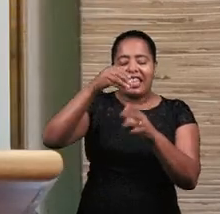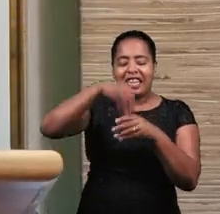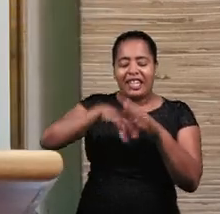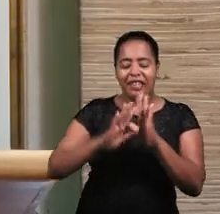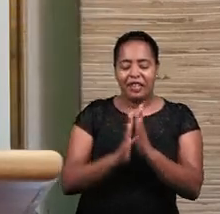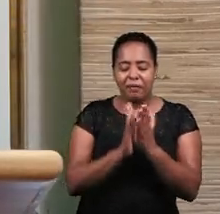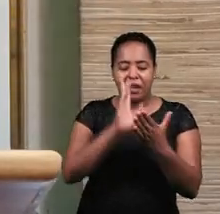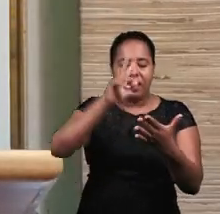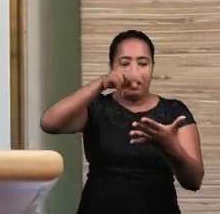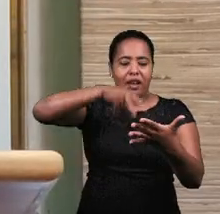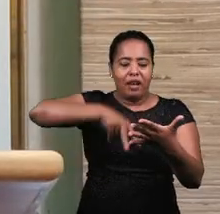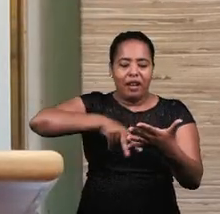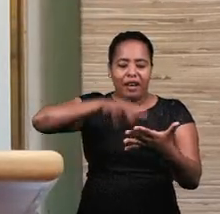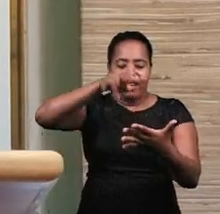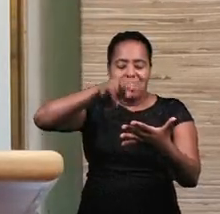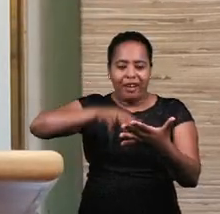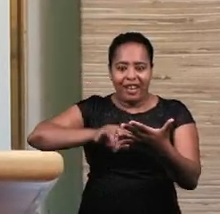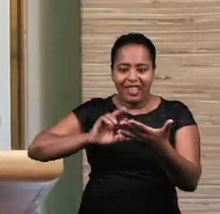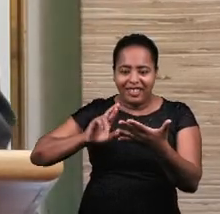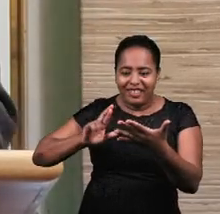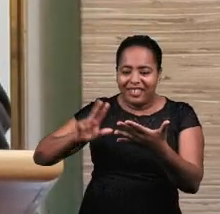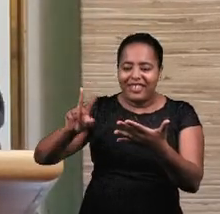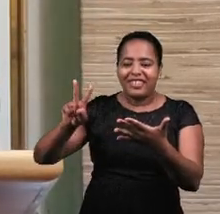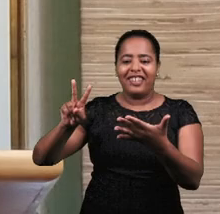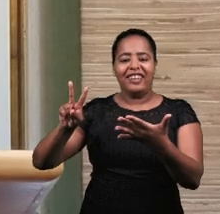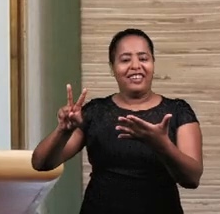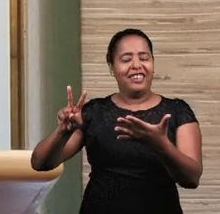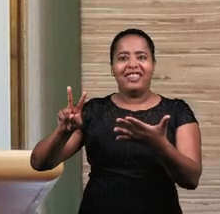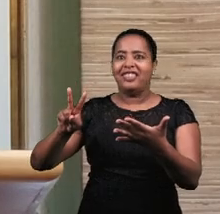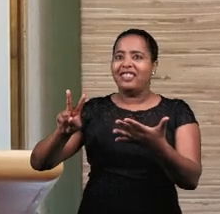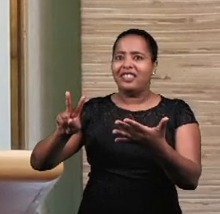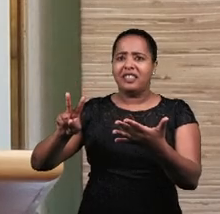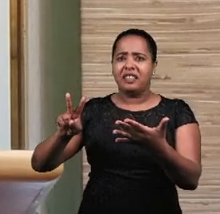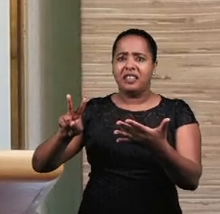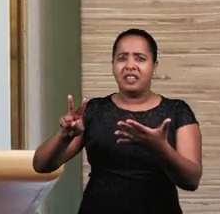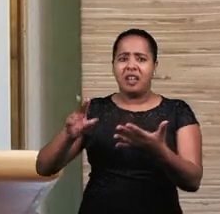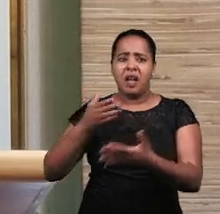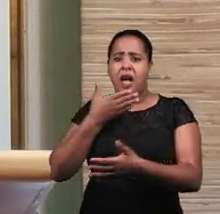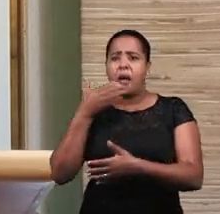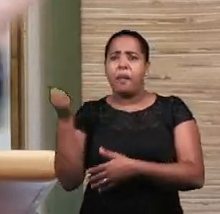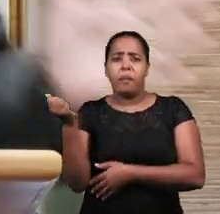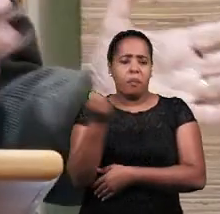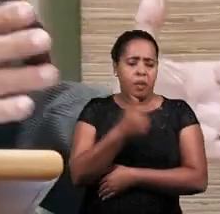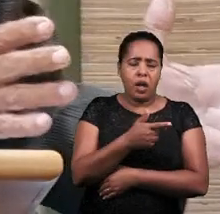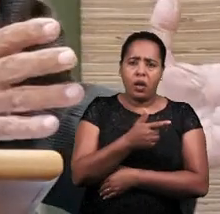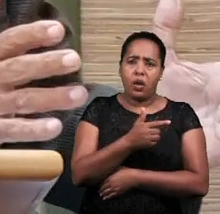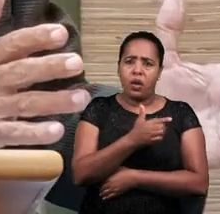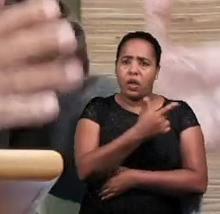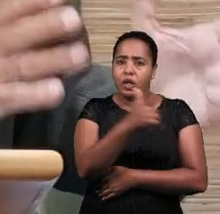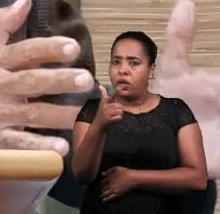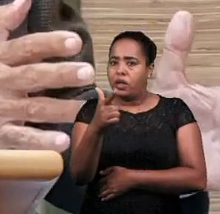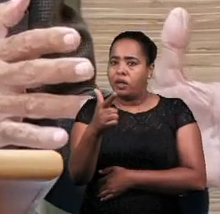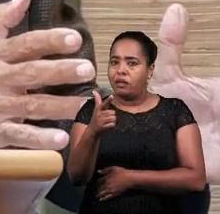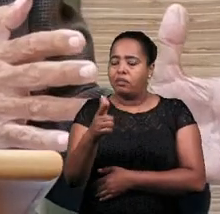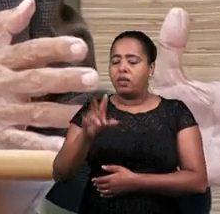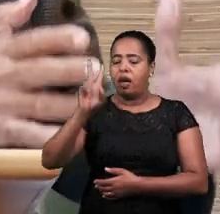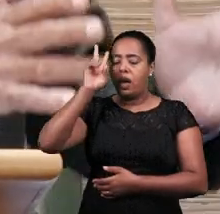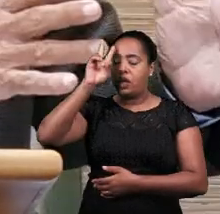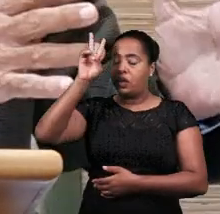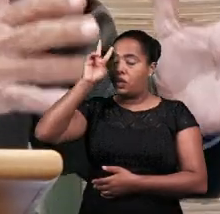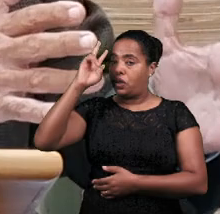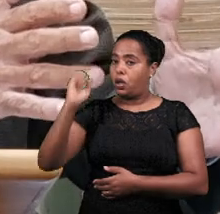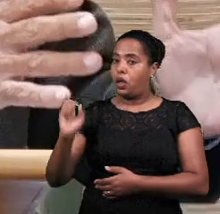cette parole, elle est différente. Ce n'est pas meilleur que les autres, mais l'histoire, elle a de la